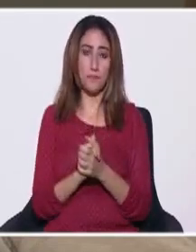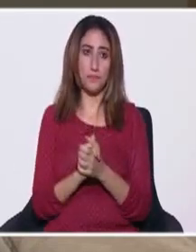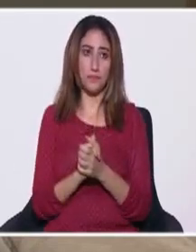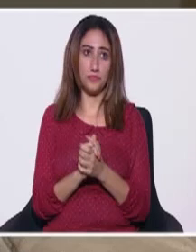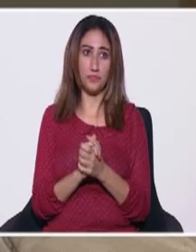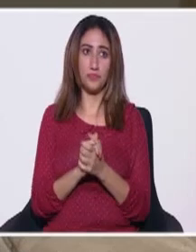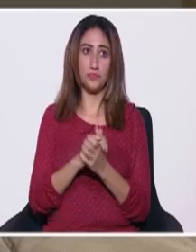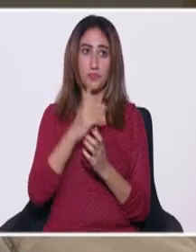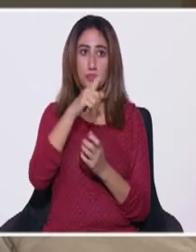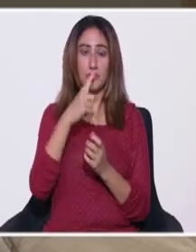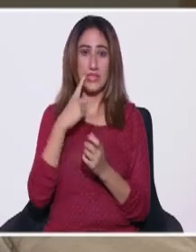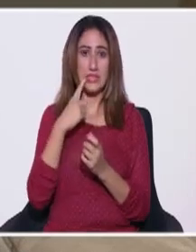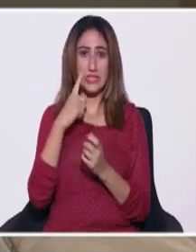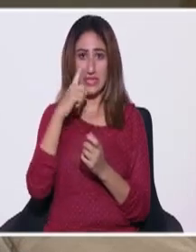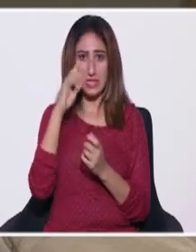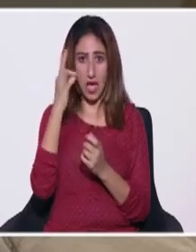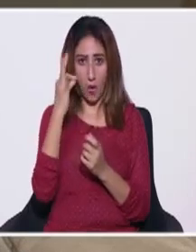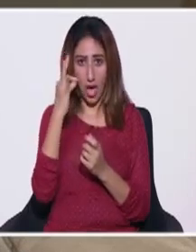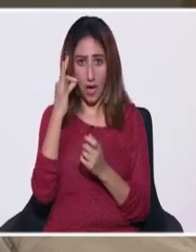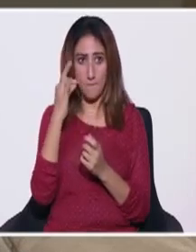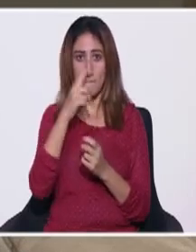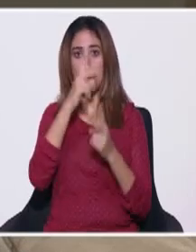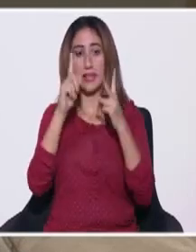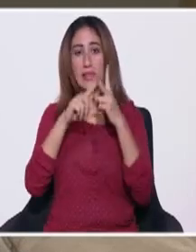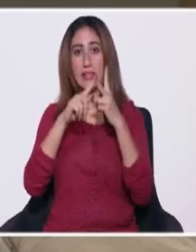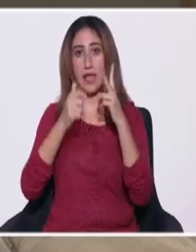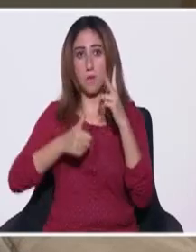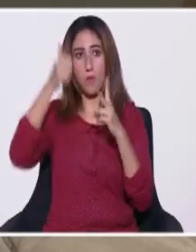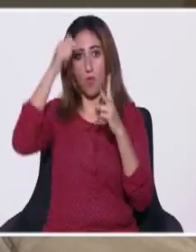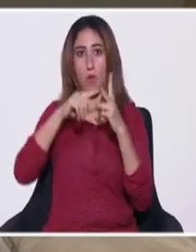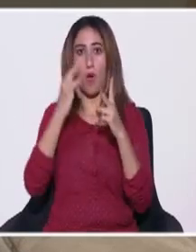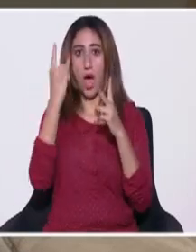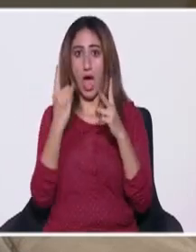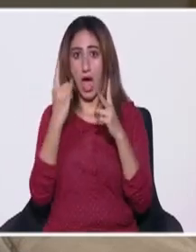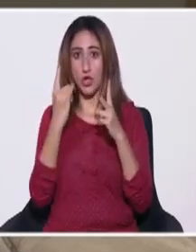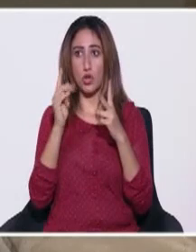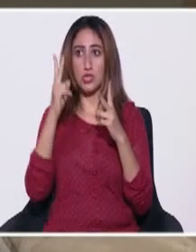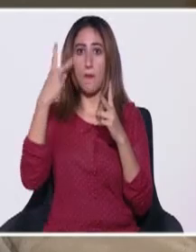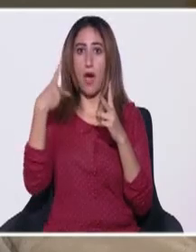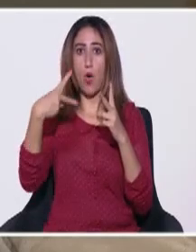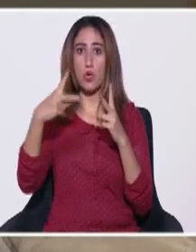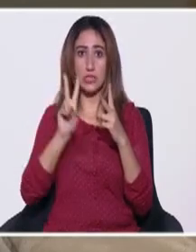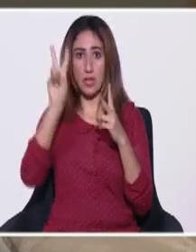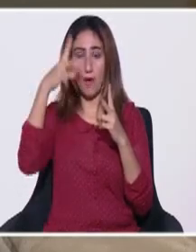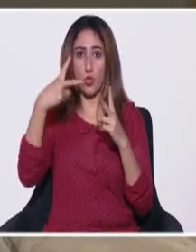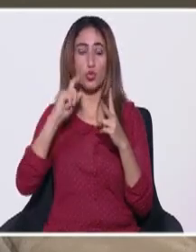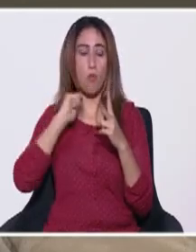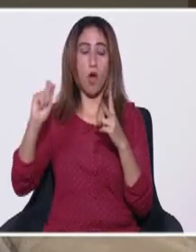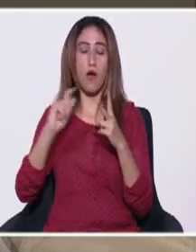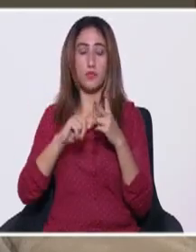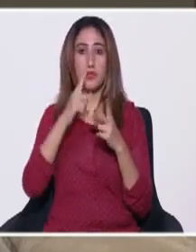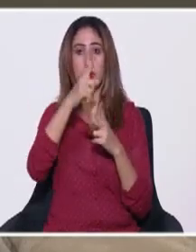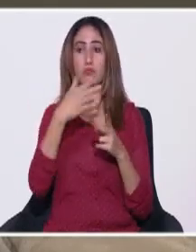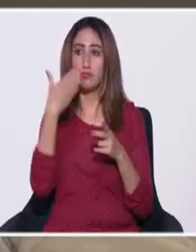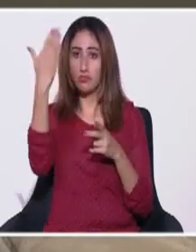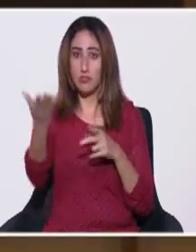وتعددت بقى، جيت في ثانوية عامة طلعت الثاني على المركز والعاشر على المحافظة. دخلت حقوق وتقدمت في حقوق، ما كانش في دماغي